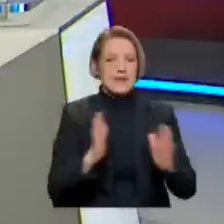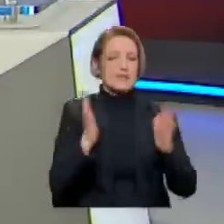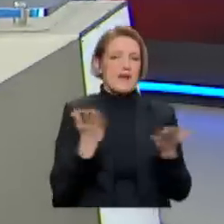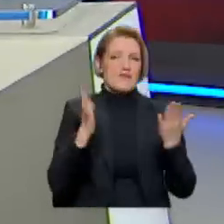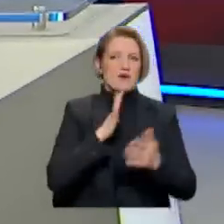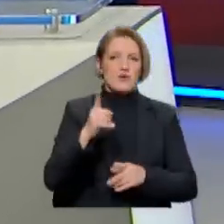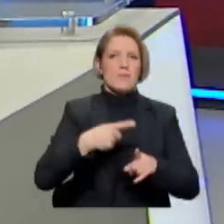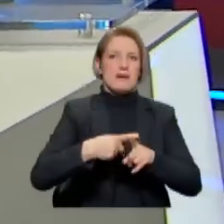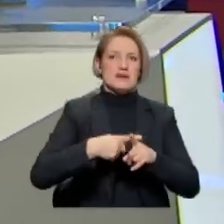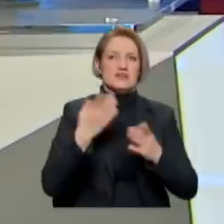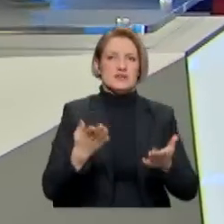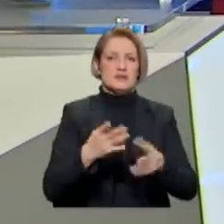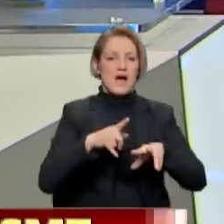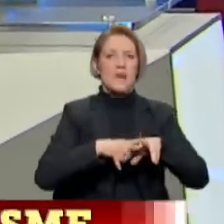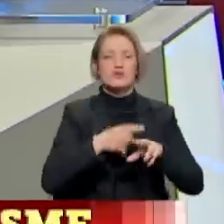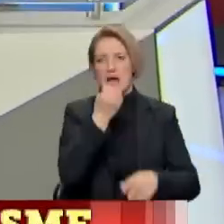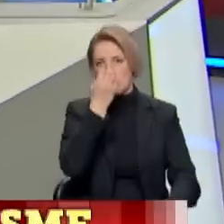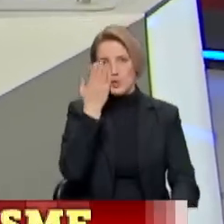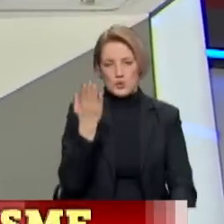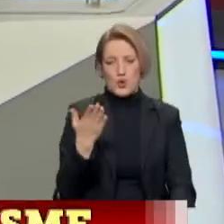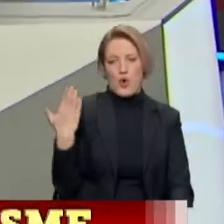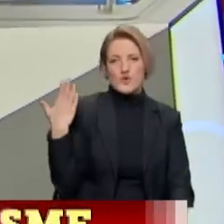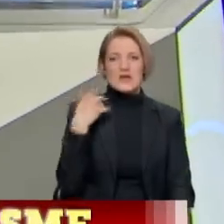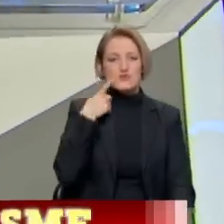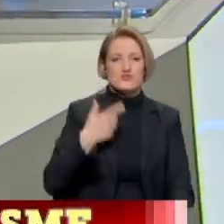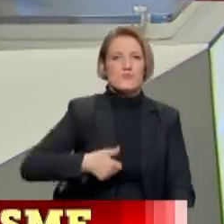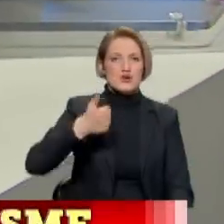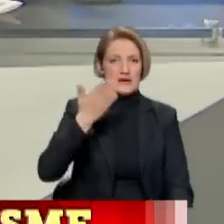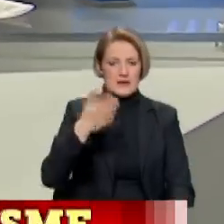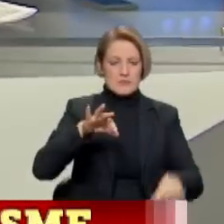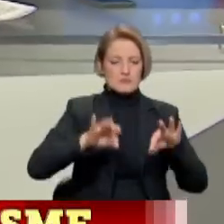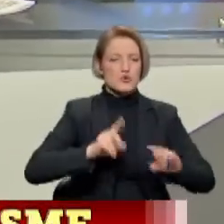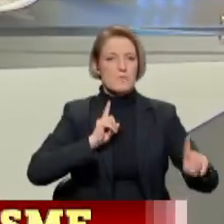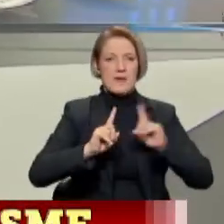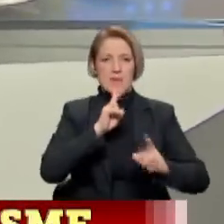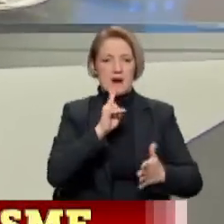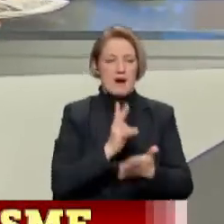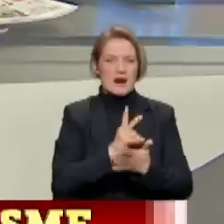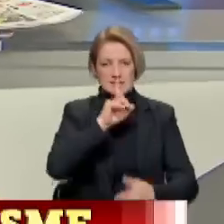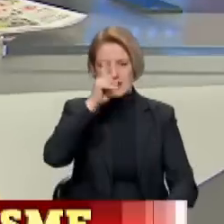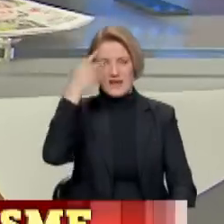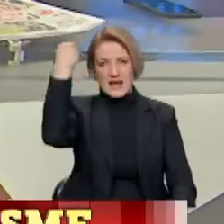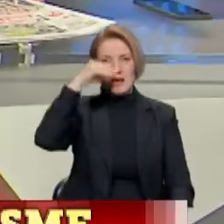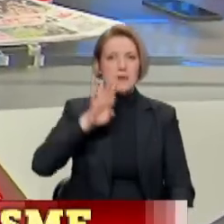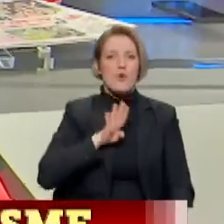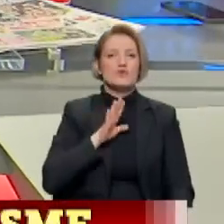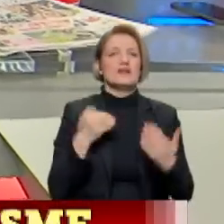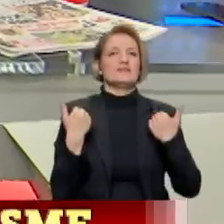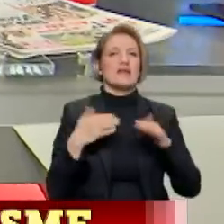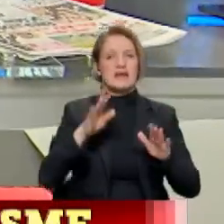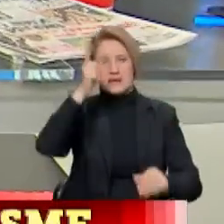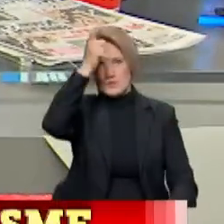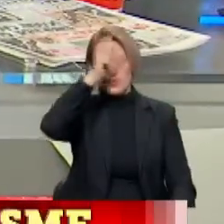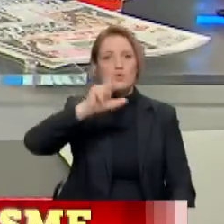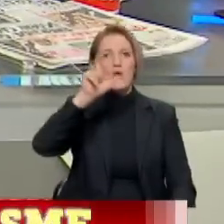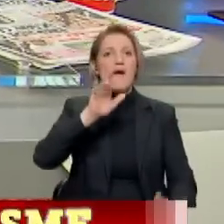Hemen onu da paylaşayım sizlerle. Abdullah Gül, önceki Cumhurbaşkanı, bugünkü mahkeme kararı sadece Ekrem İmamoğlu'na değil,